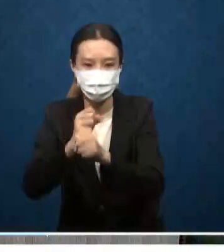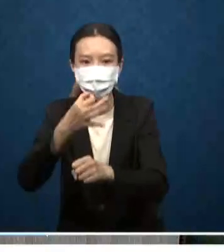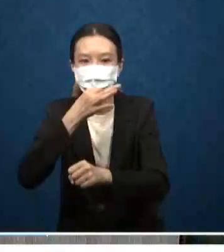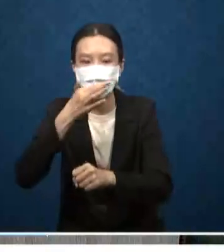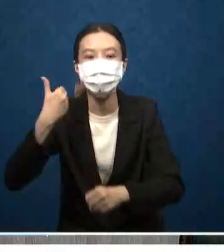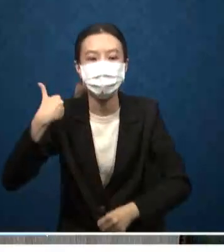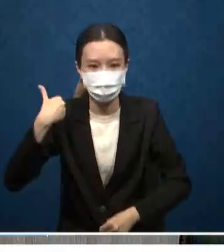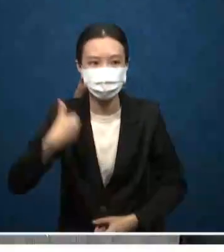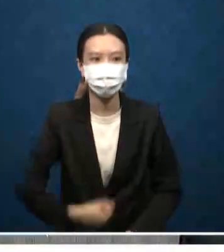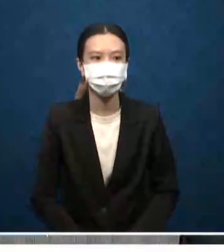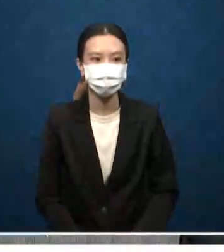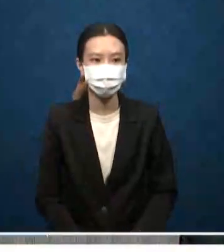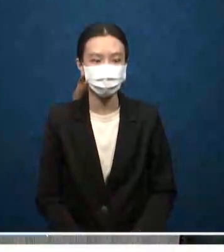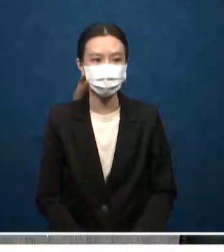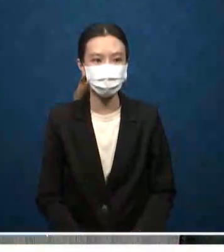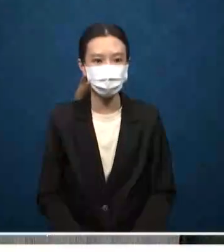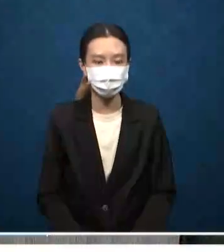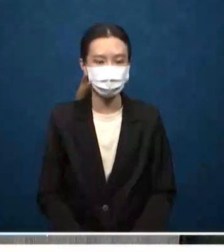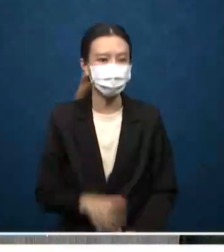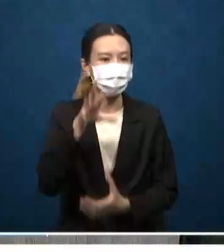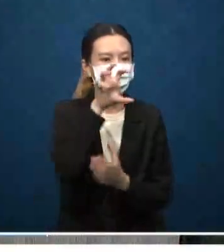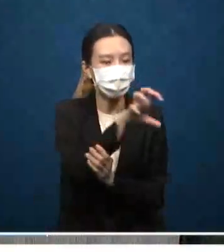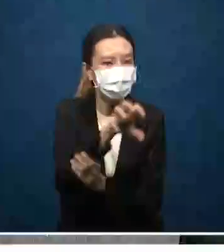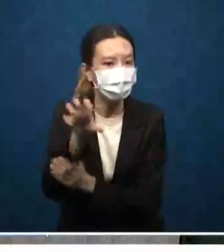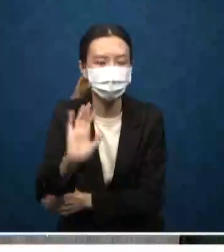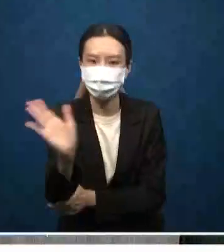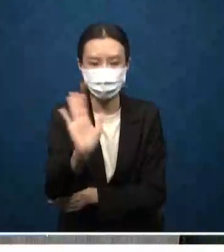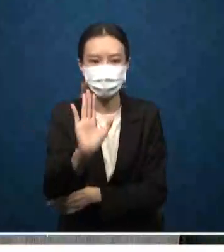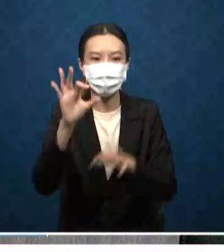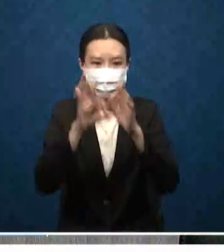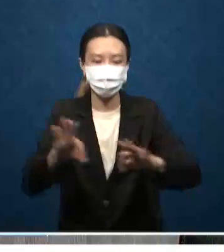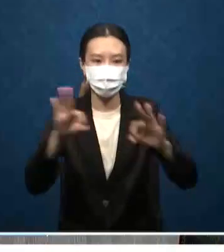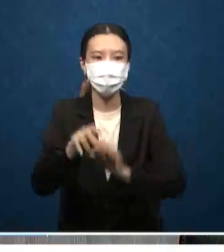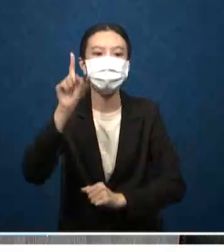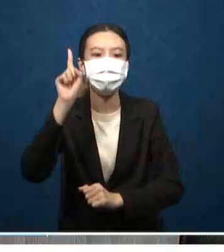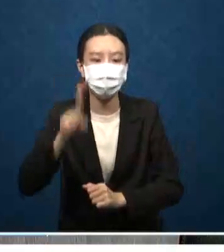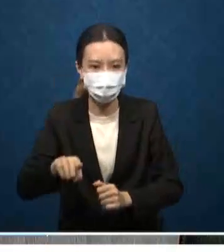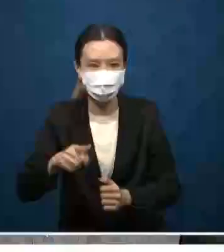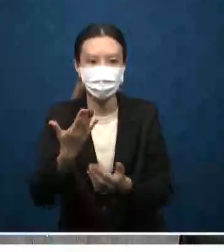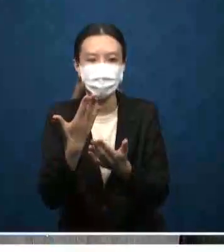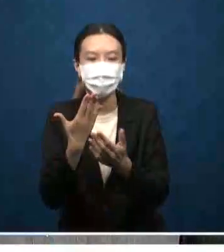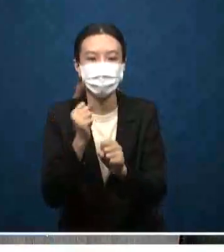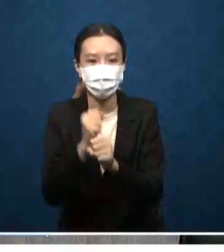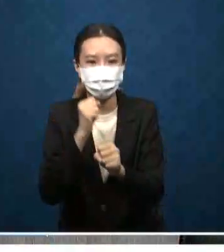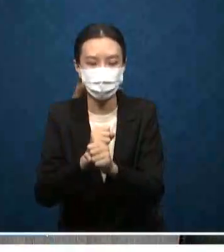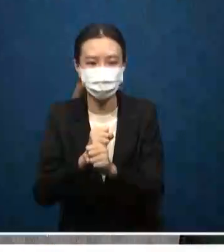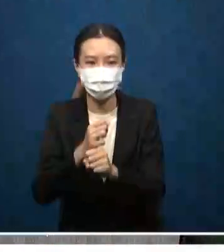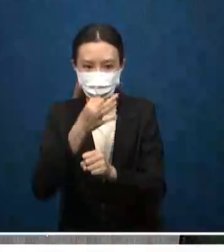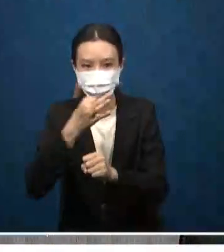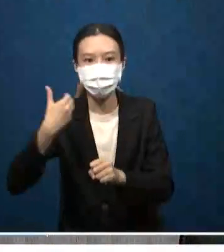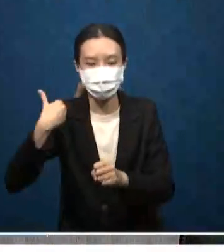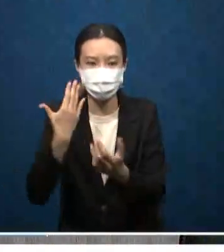มุ่งไปสู่การควบคุมกำกับเขาจะต้องมีอาชีพเขาจะต้องมีรายได้เขาจะต้องมีงานทำมาก